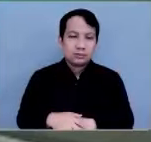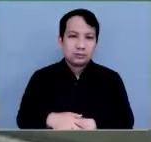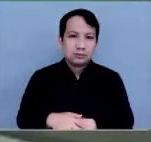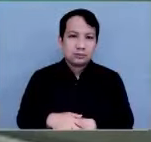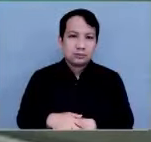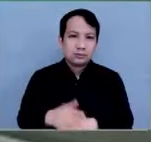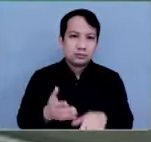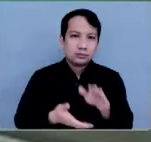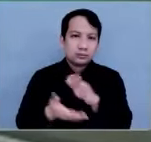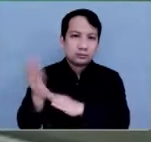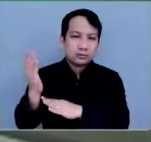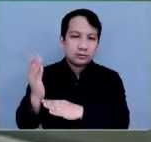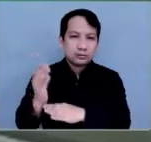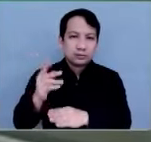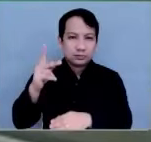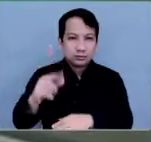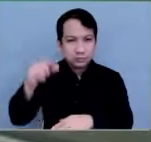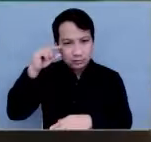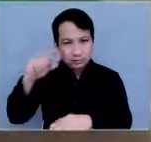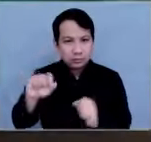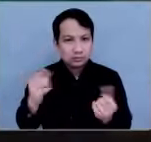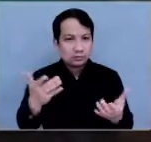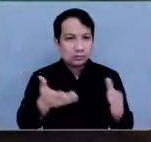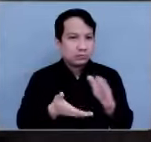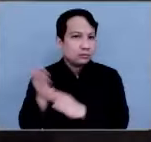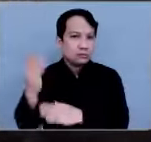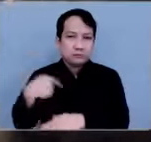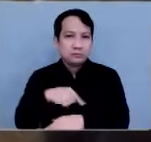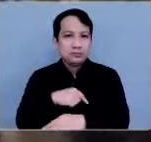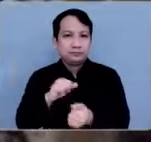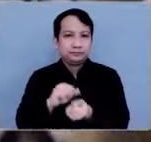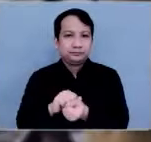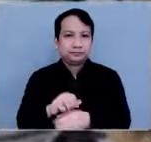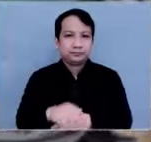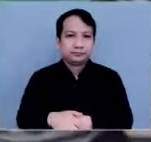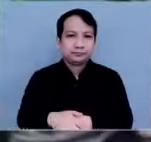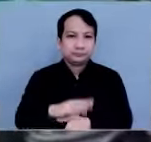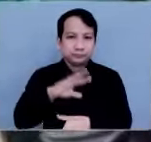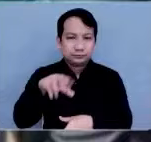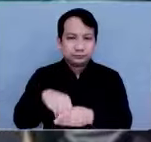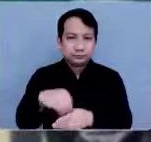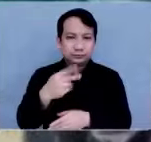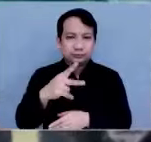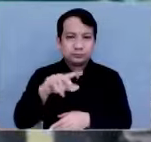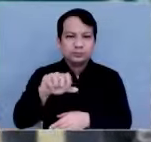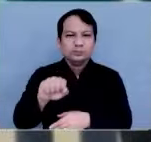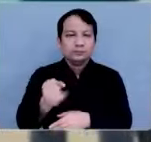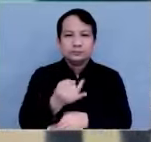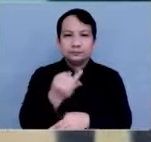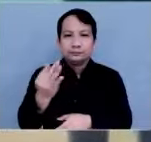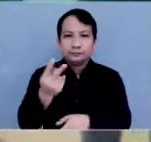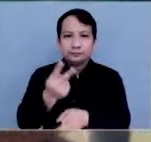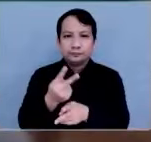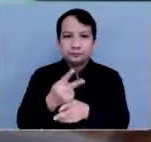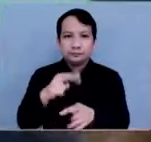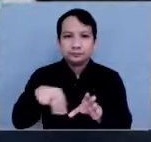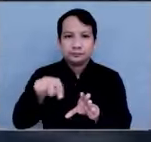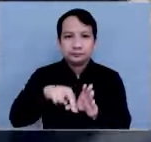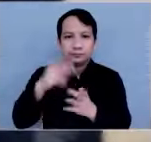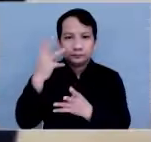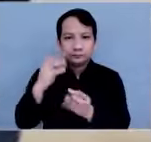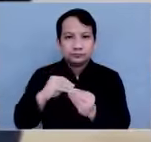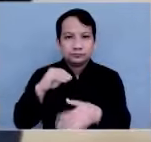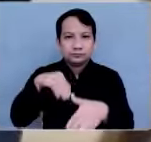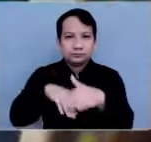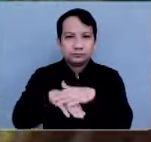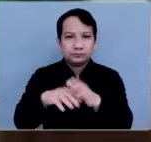si Pastor eh wala na rin kami doon ang loob ng cathedral naman na ilang araw inukupa ng PNP napasok na